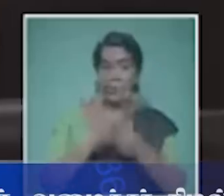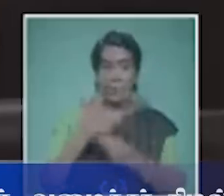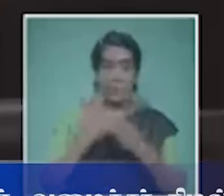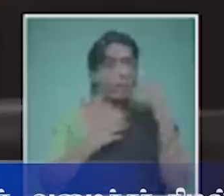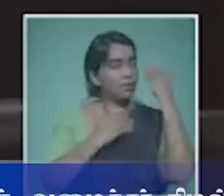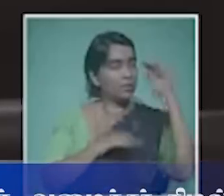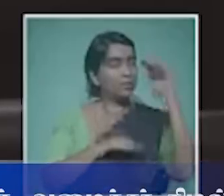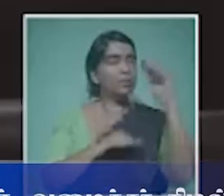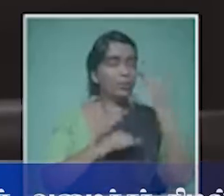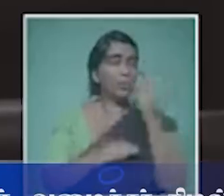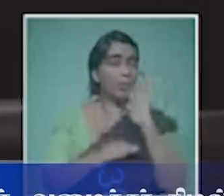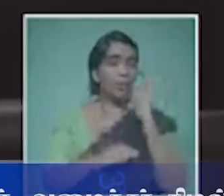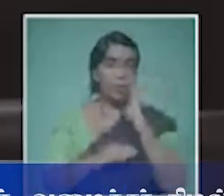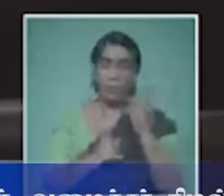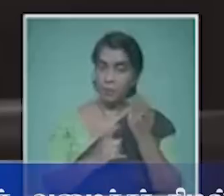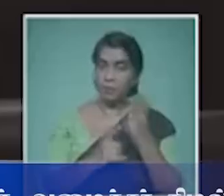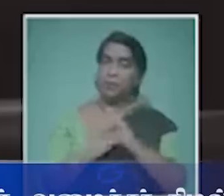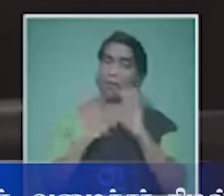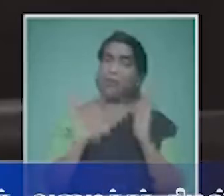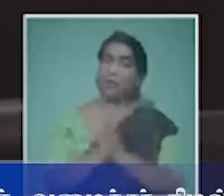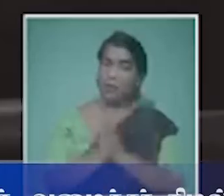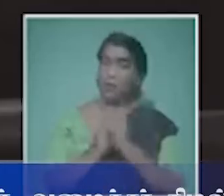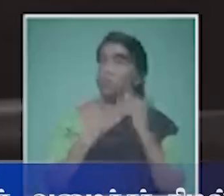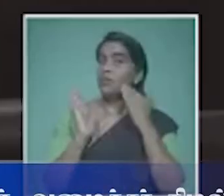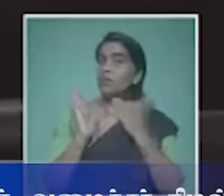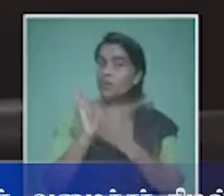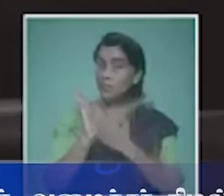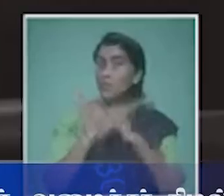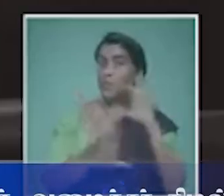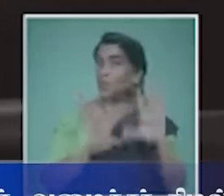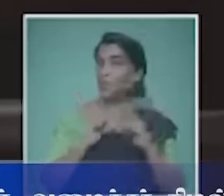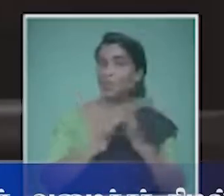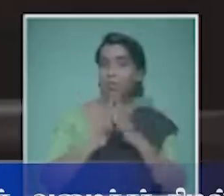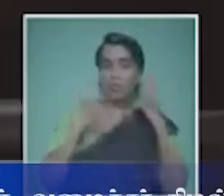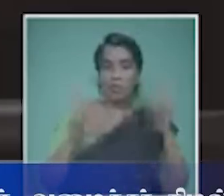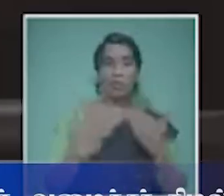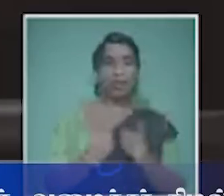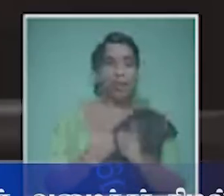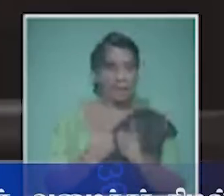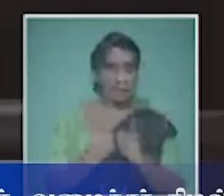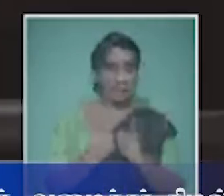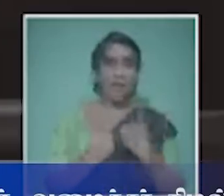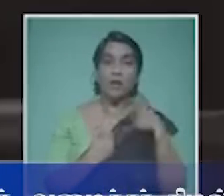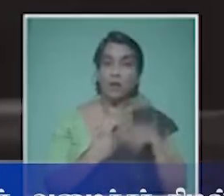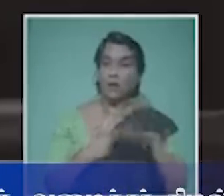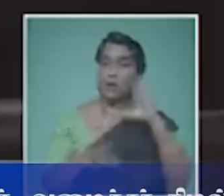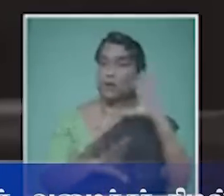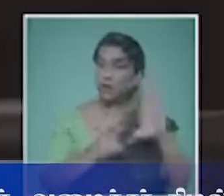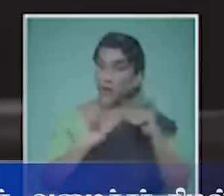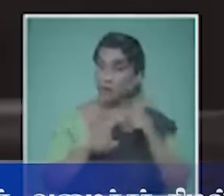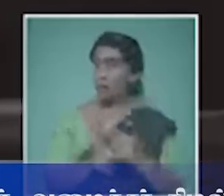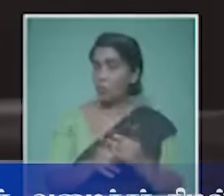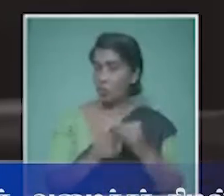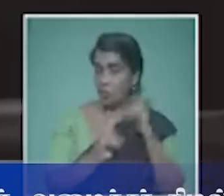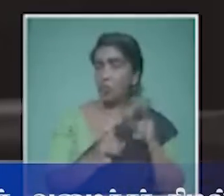தற்போது நாடு நோக்கும் சவால்களின் பாரதூரத்தை சில தரப்பினர் முழுமையாக புரிந்து கொள்ளவில்லை என்றும் குறிப்பிட்டுள்ளார். தற்போதைய சூழலில் தேர்தல்